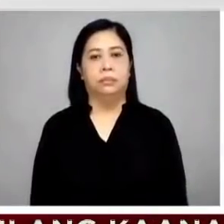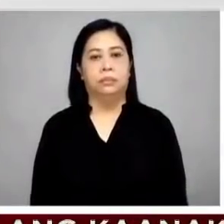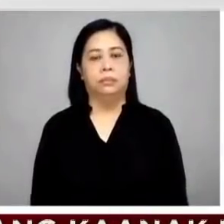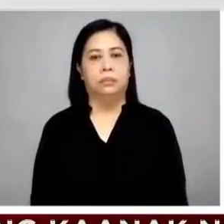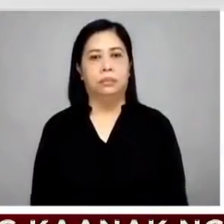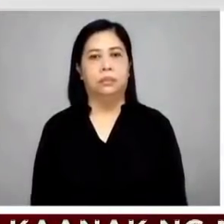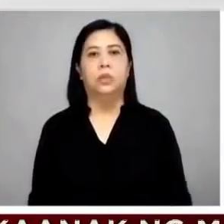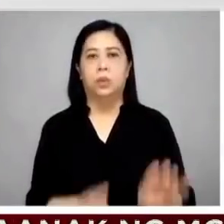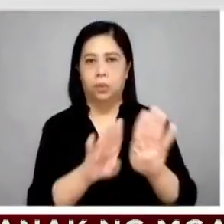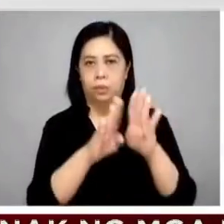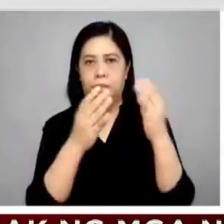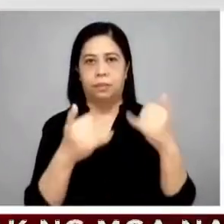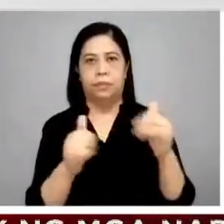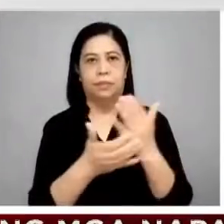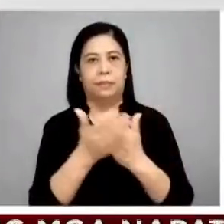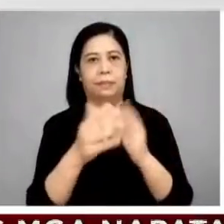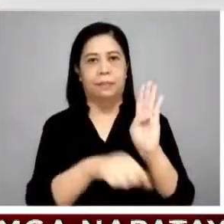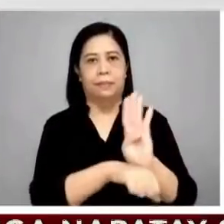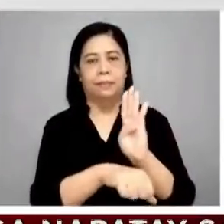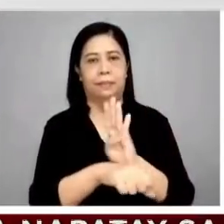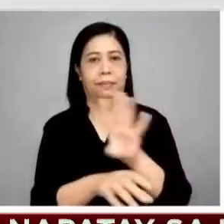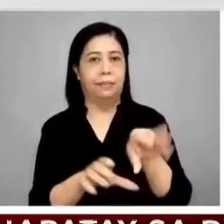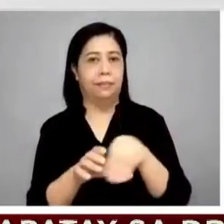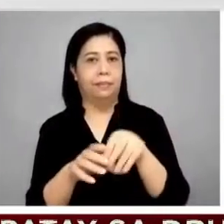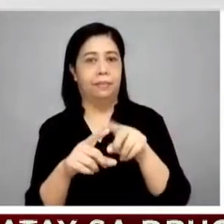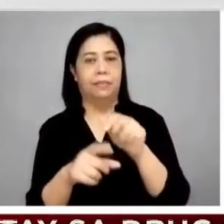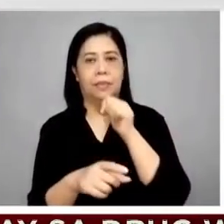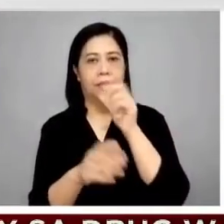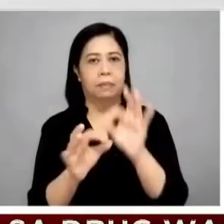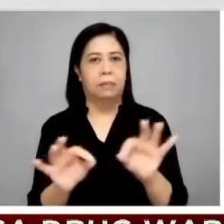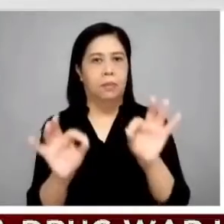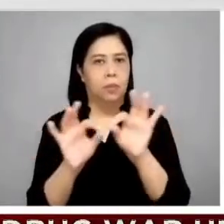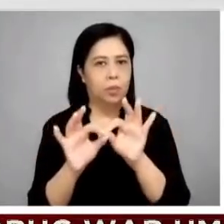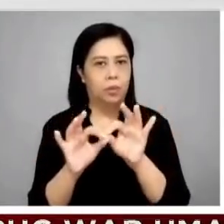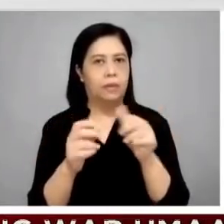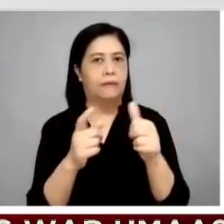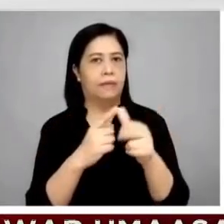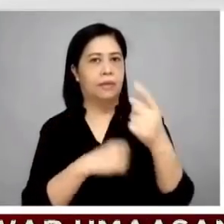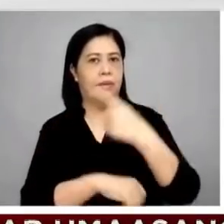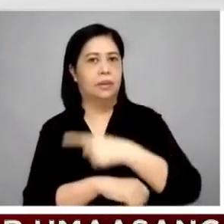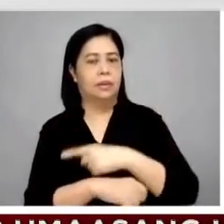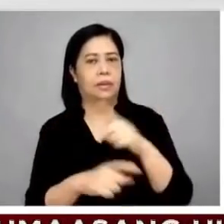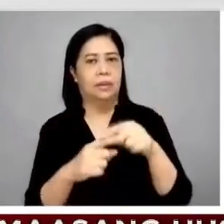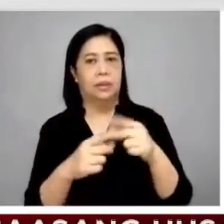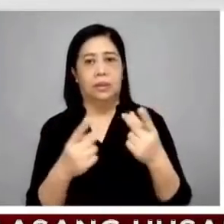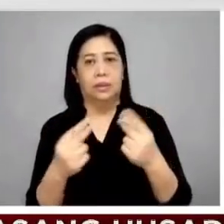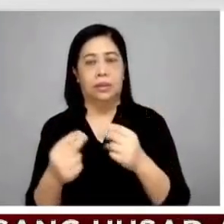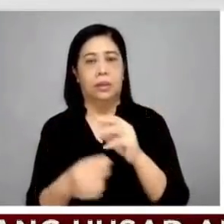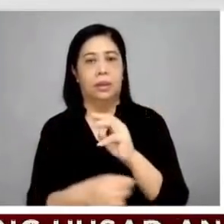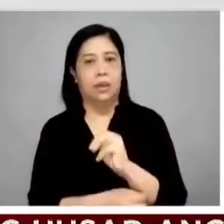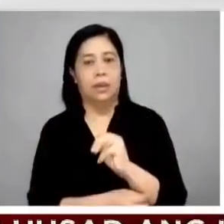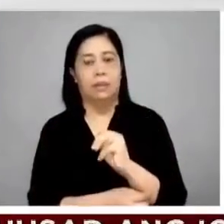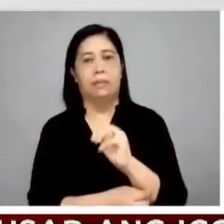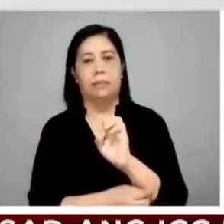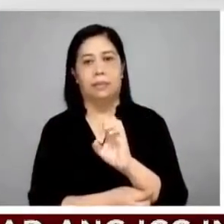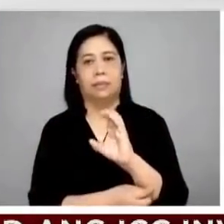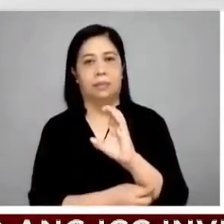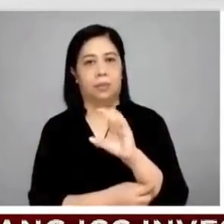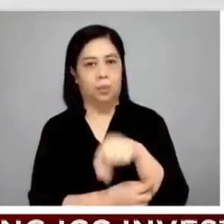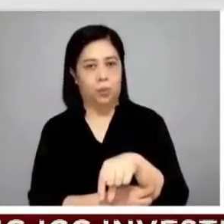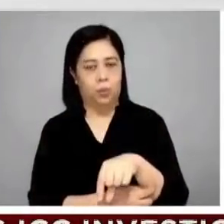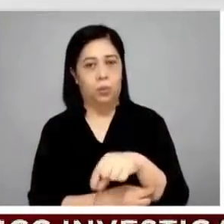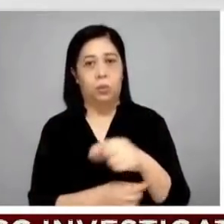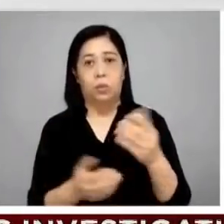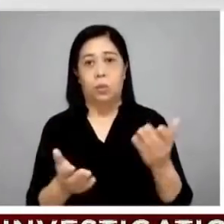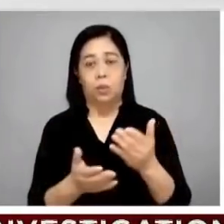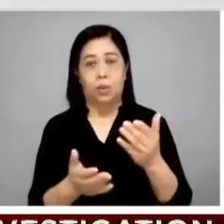Nagbukas pa rin ang ilang negosyong kabilang sa non-essential sa unang araw ng pagpapatupad ng Modified Enhanced Community Quarantine sa